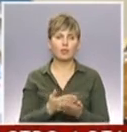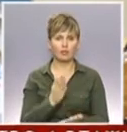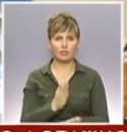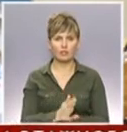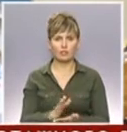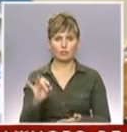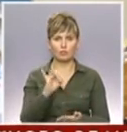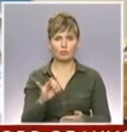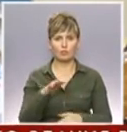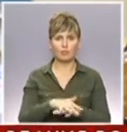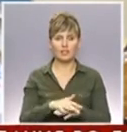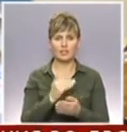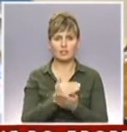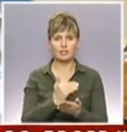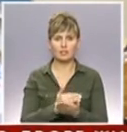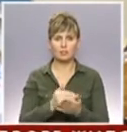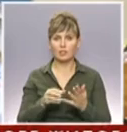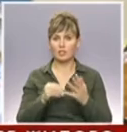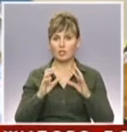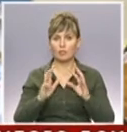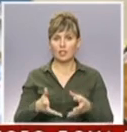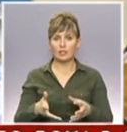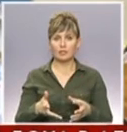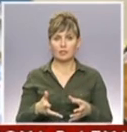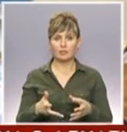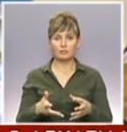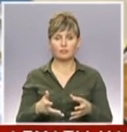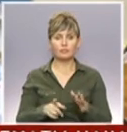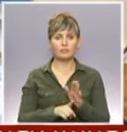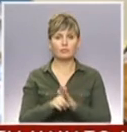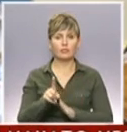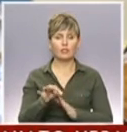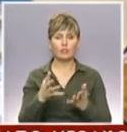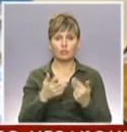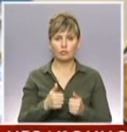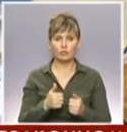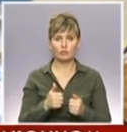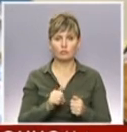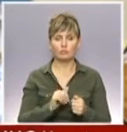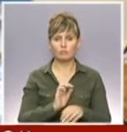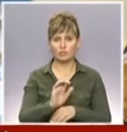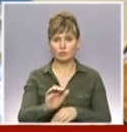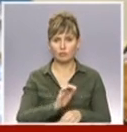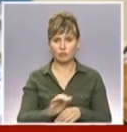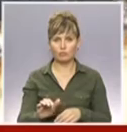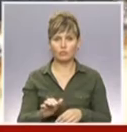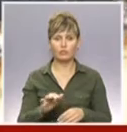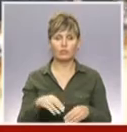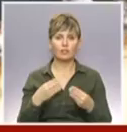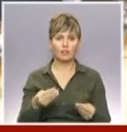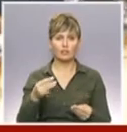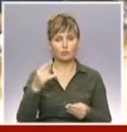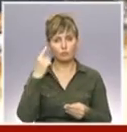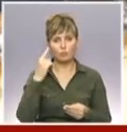в истории банковской системы земного шара. Начиная от ростовщиков в Генуе. Вот давайте